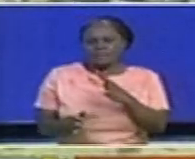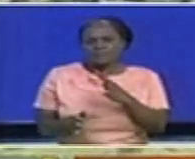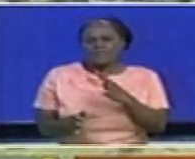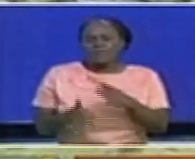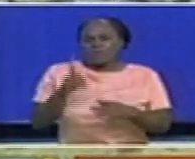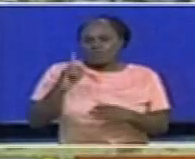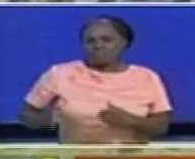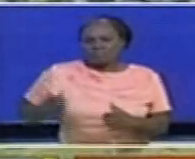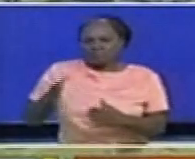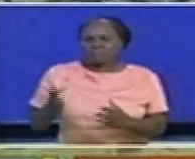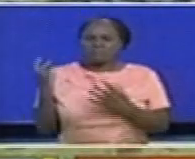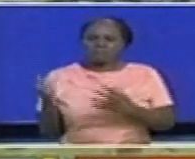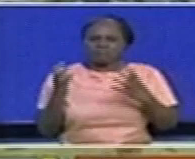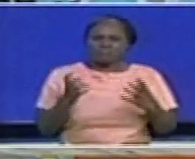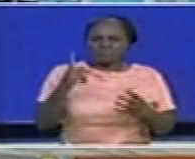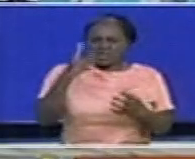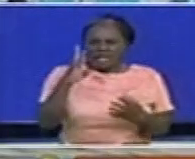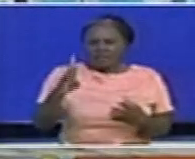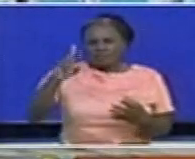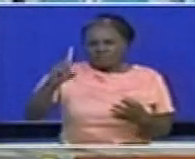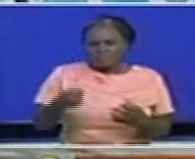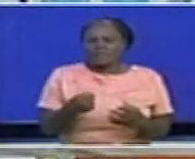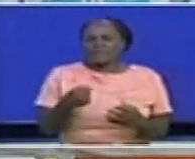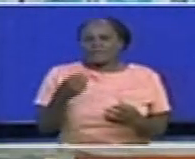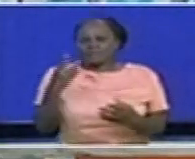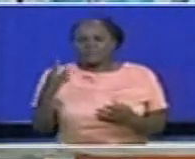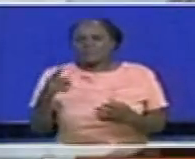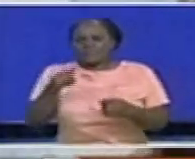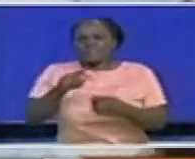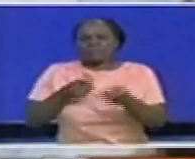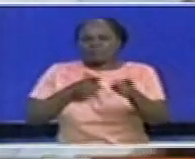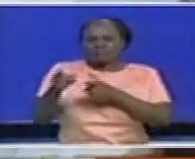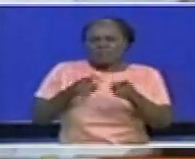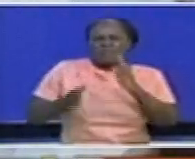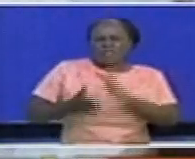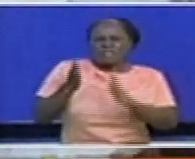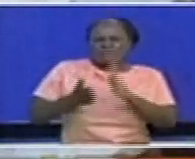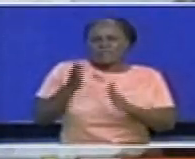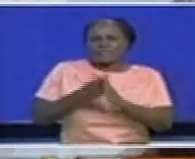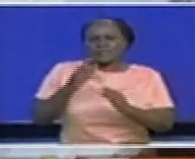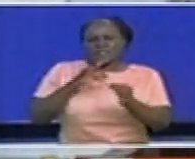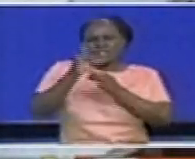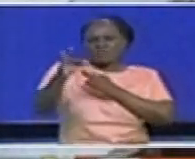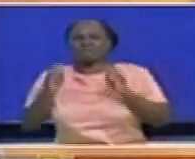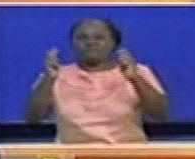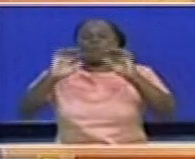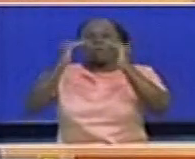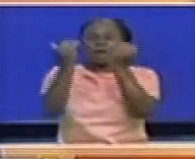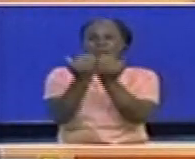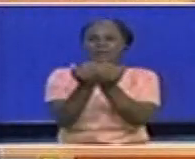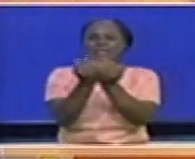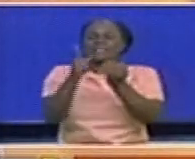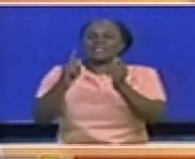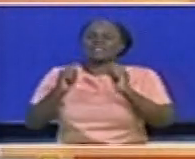Gari moshi la kubeba tani 4000 badala ya 1000 zitakazosafirishwa kwa kasi ya takriban kilomita 100 kwa kila saa. Ni